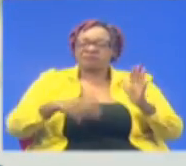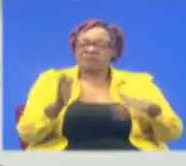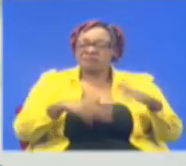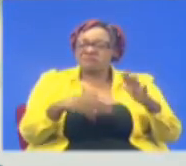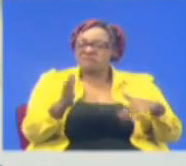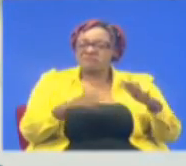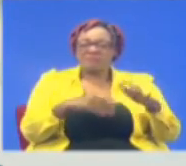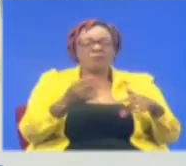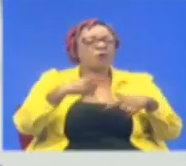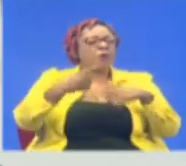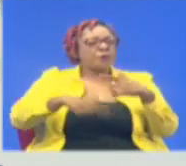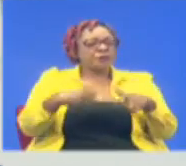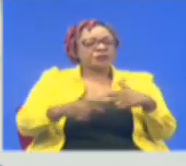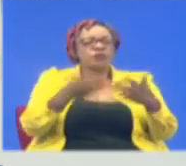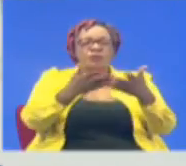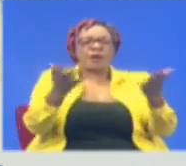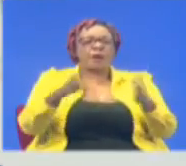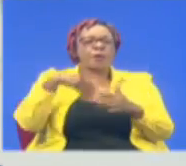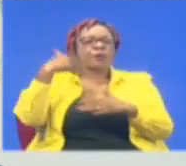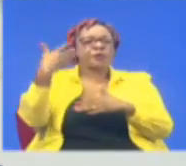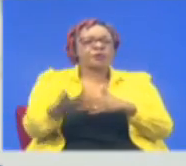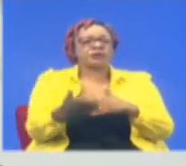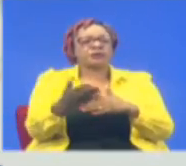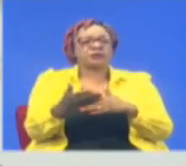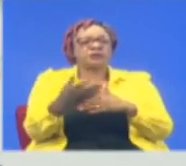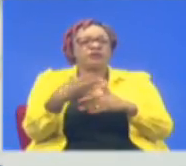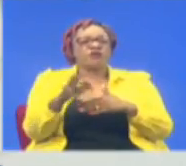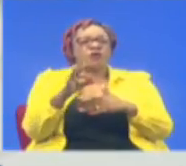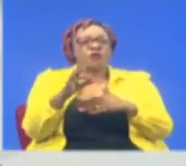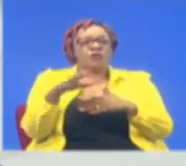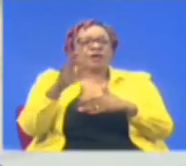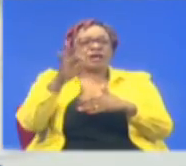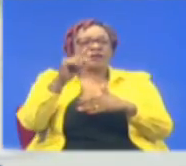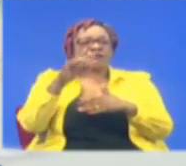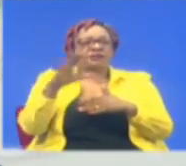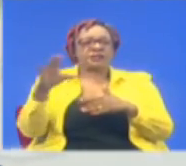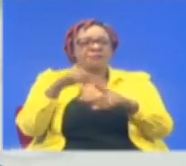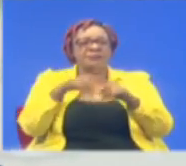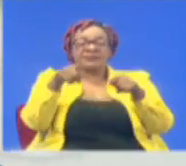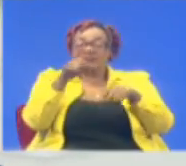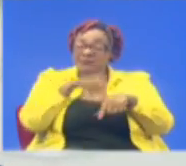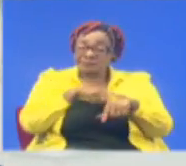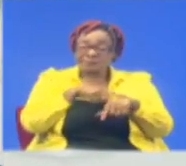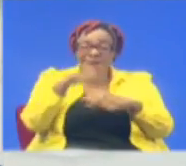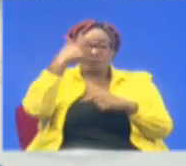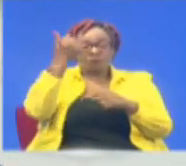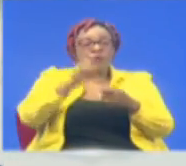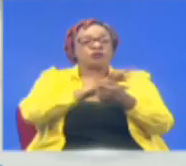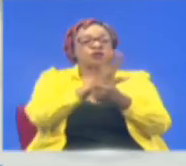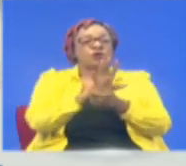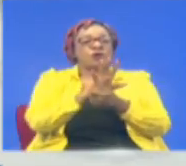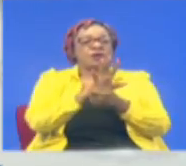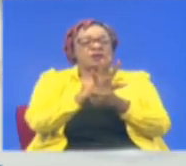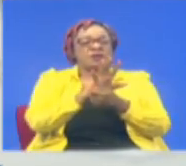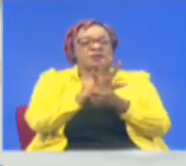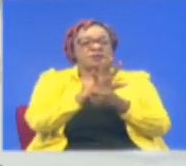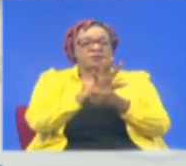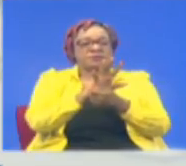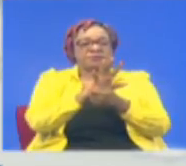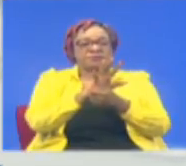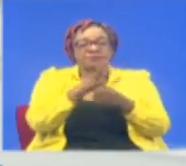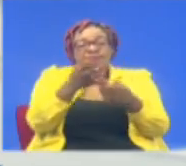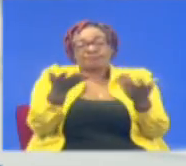ya mambo ambayo husherehesha ngoma ya mashemeji, lakini safari hii kwa sababu ya janga la homa ya corona